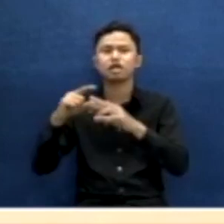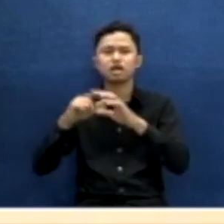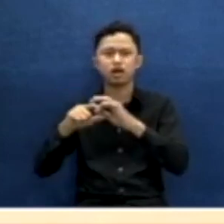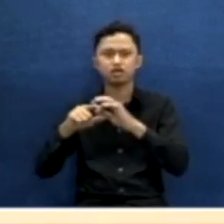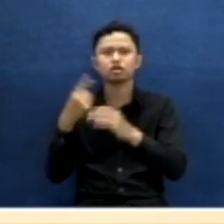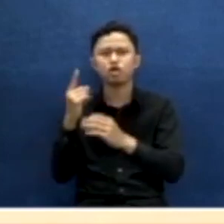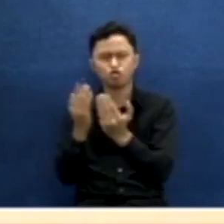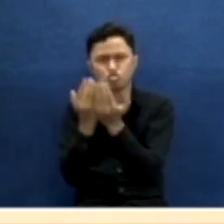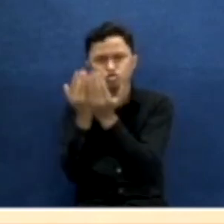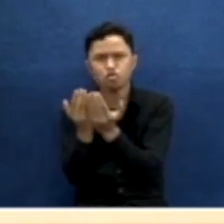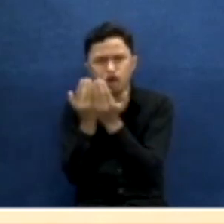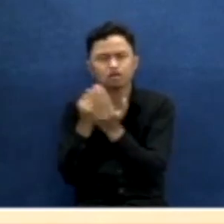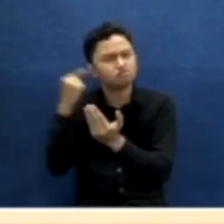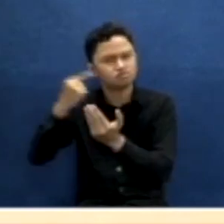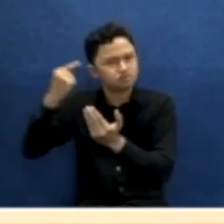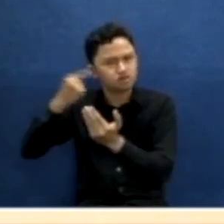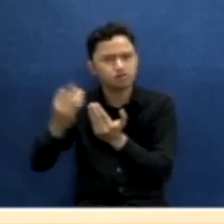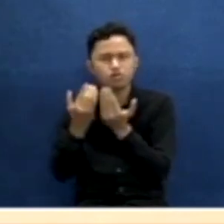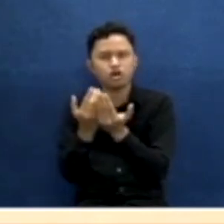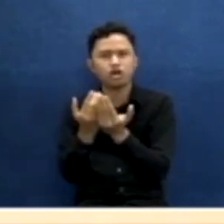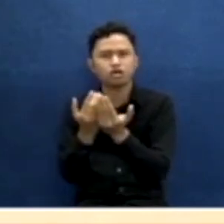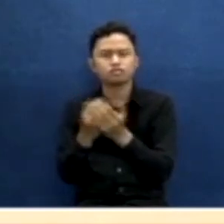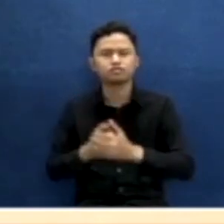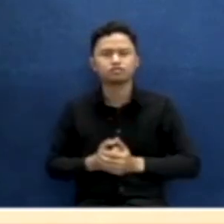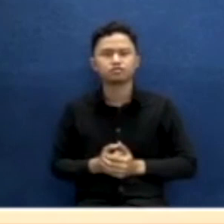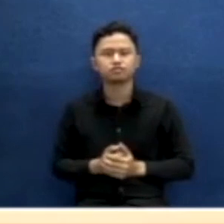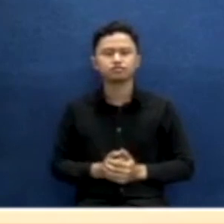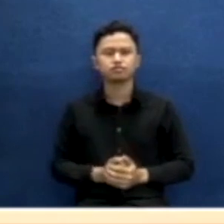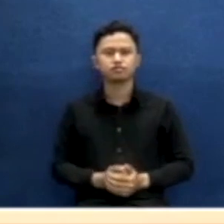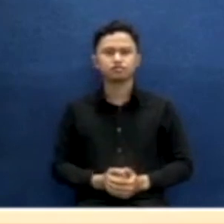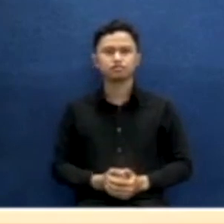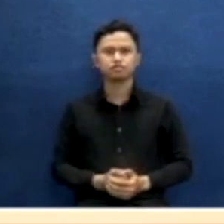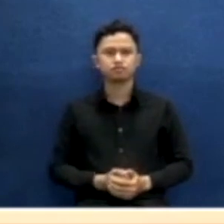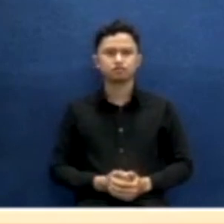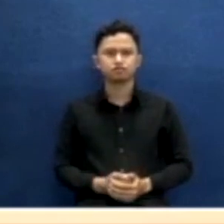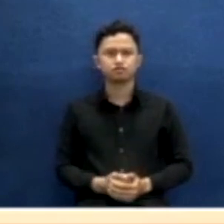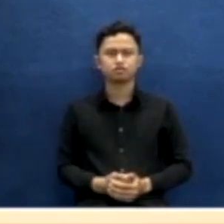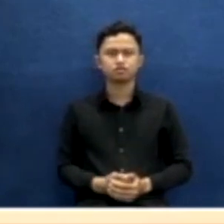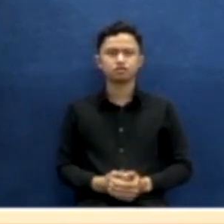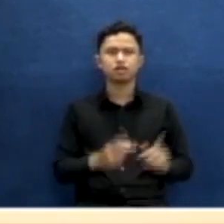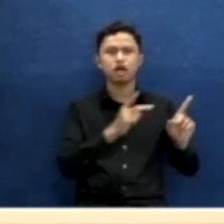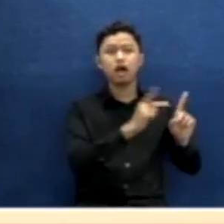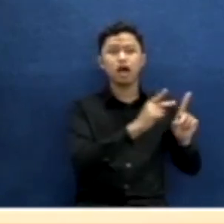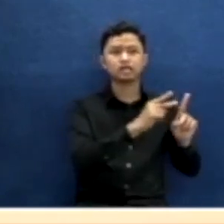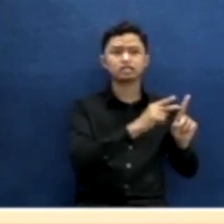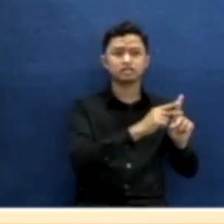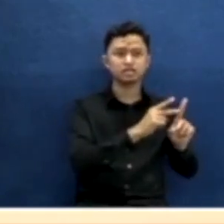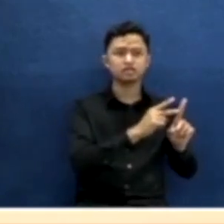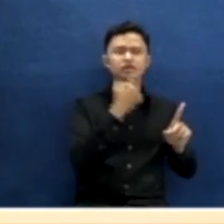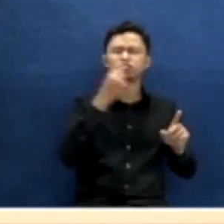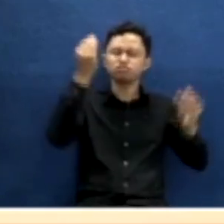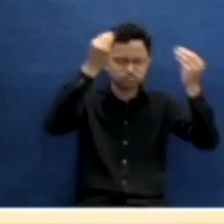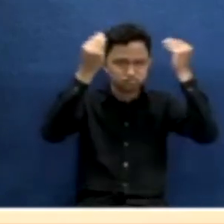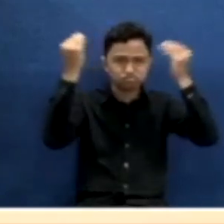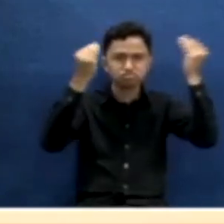HajzbinYusufdansiapapunyang dipilihHajzbinYusuf.HajzbinYusuf merasastresdanfrustrasi.